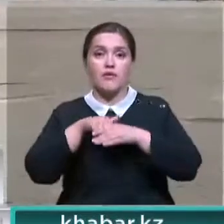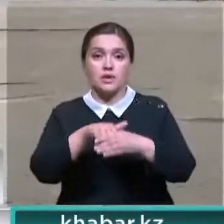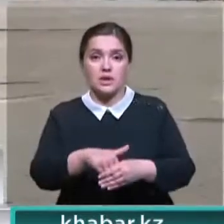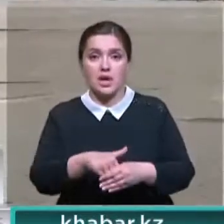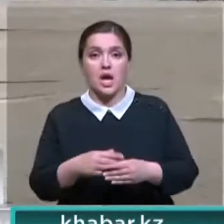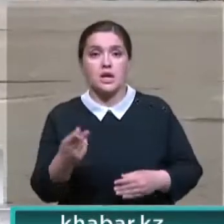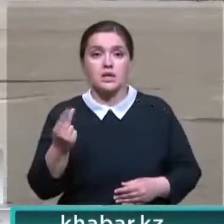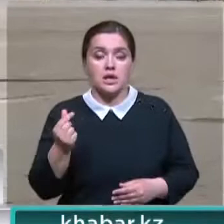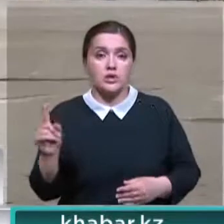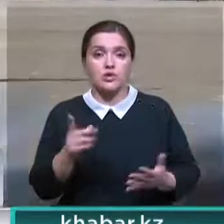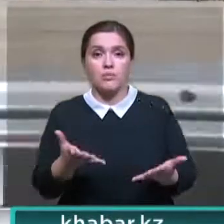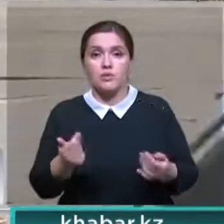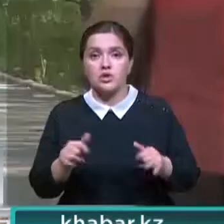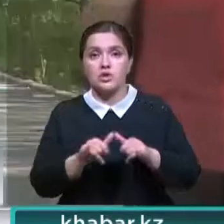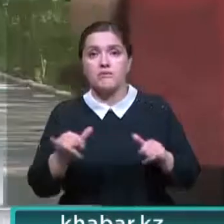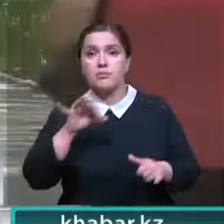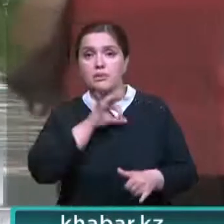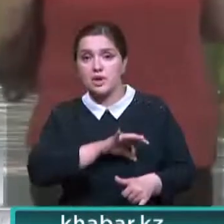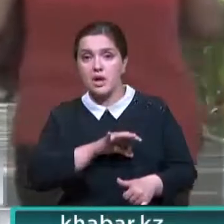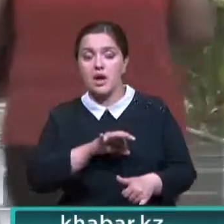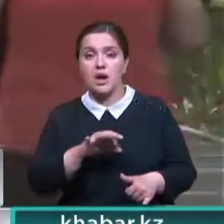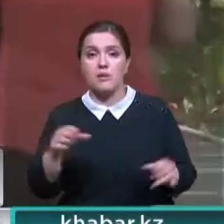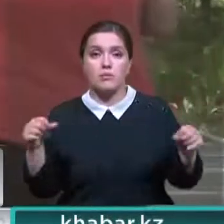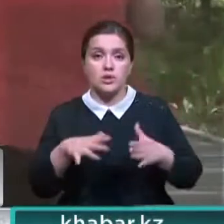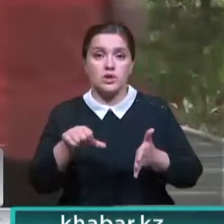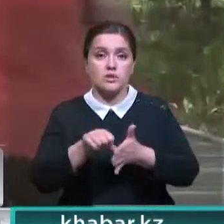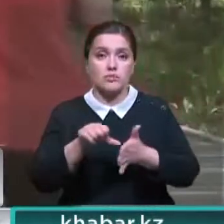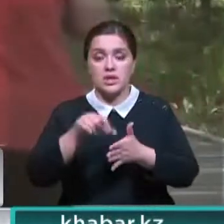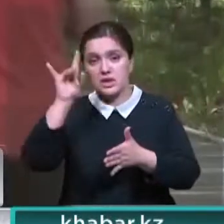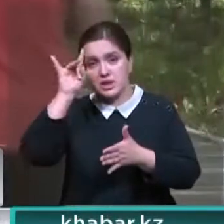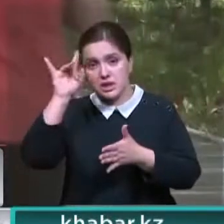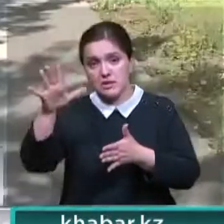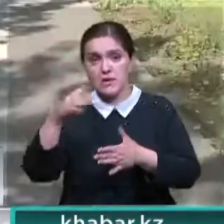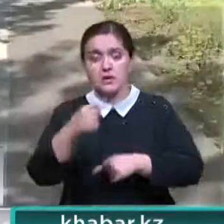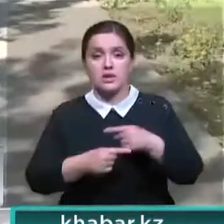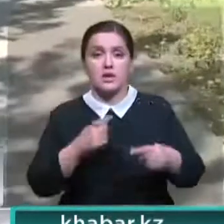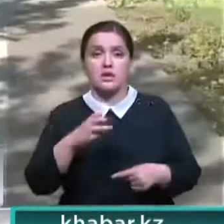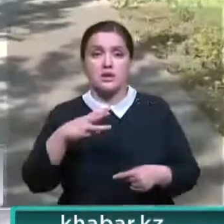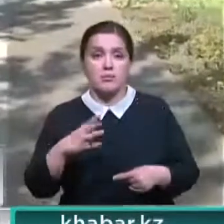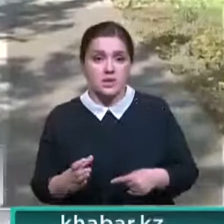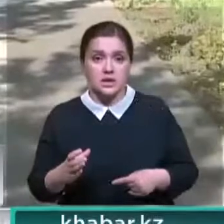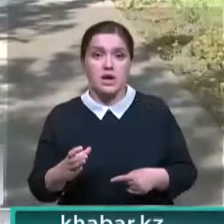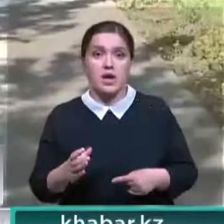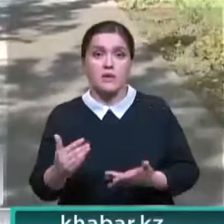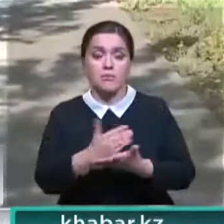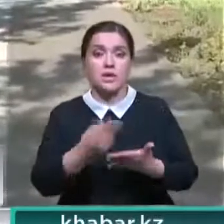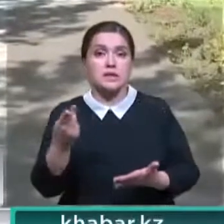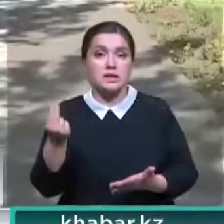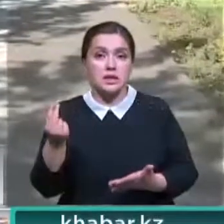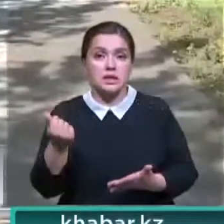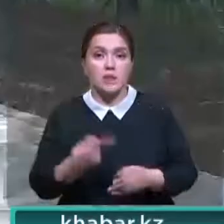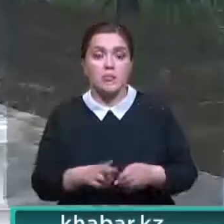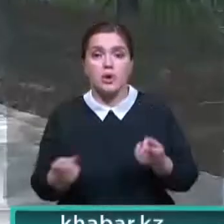предлагал вложить определенную сумму денег, чтобы получить сверхприбыль. Собирал он участников в одном из известных мессенджеров. После сбора